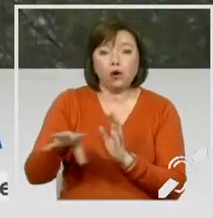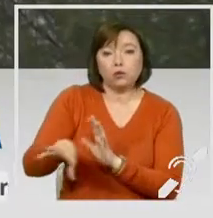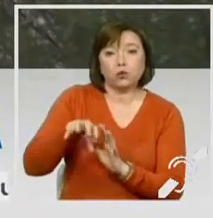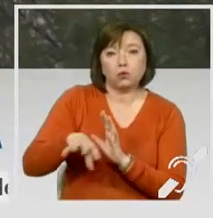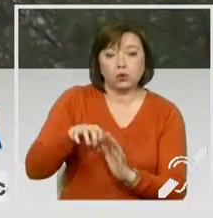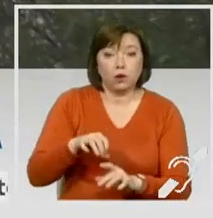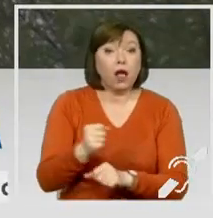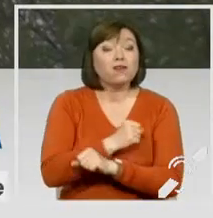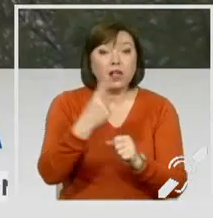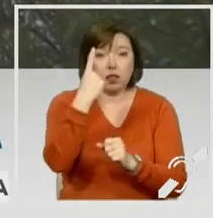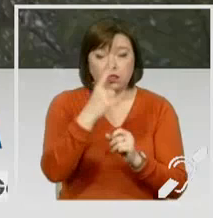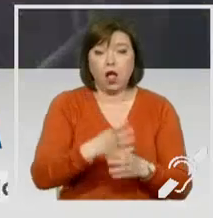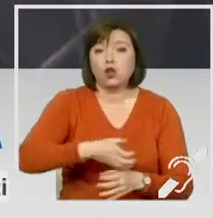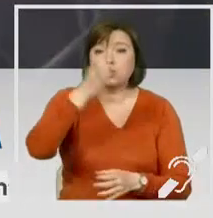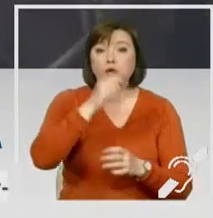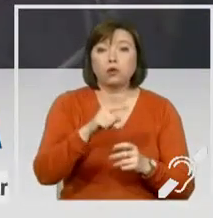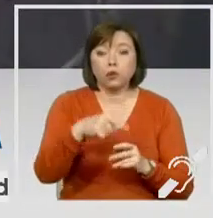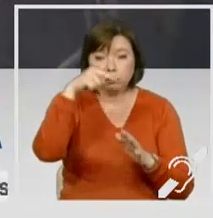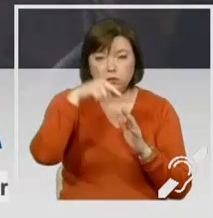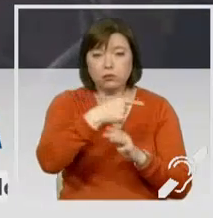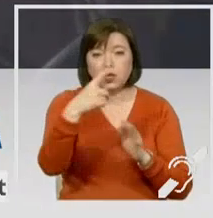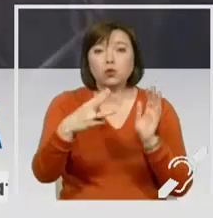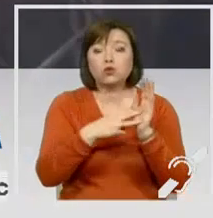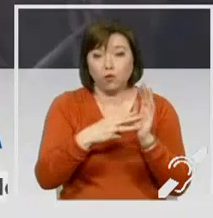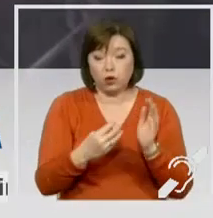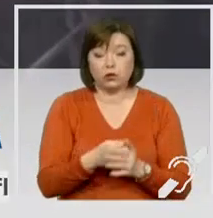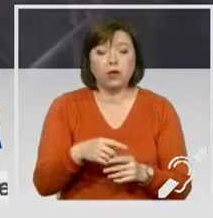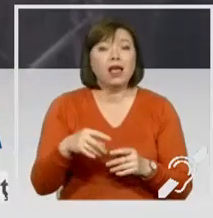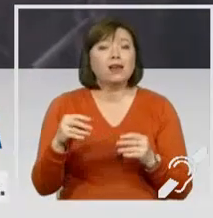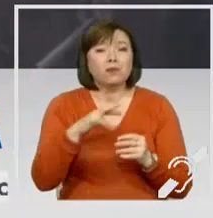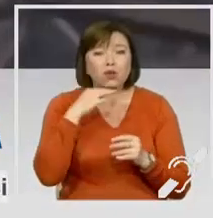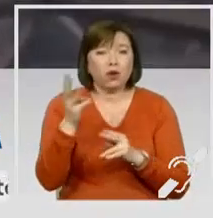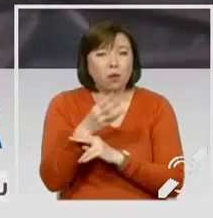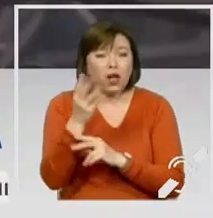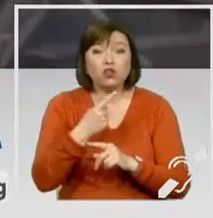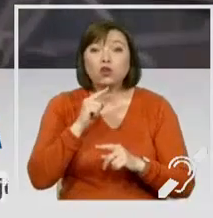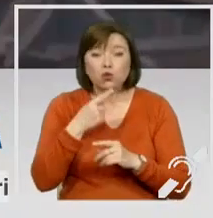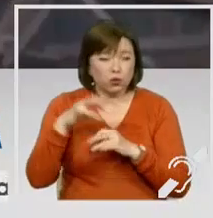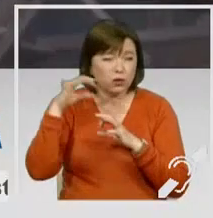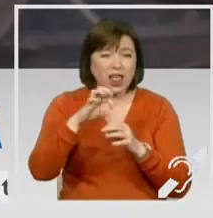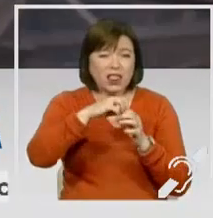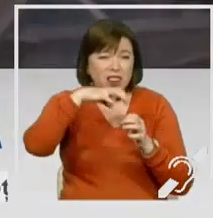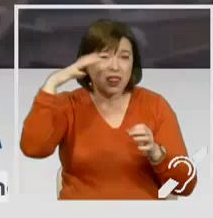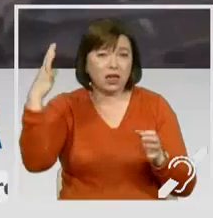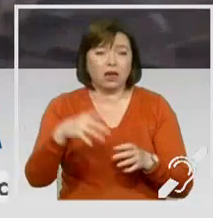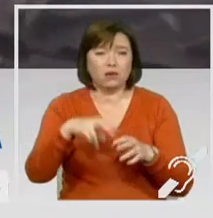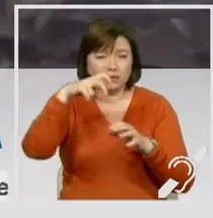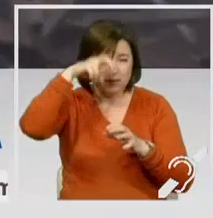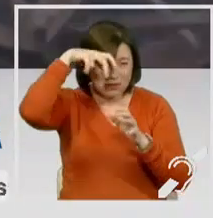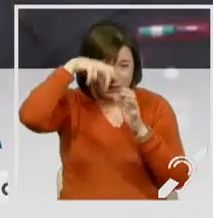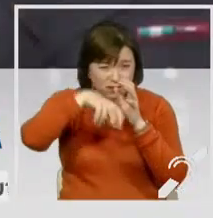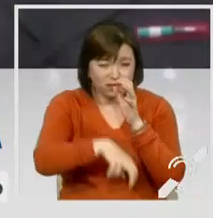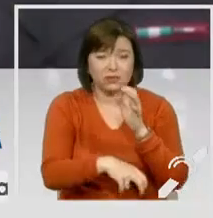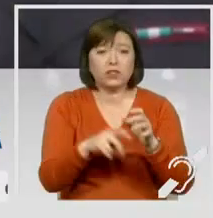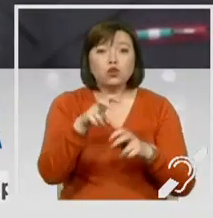A explodat o turbină la nivelul minus 8. Zeci de pompieri au intervenit cu dificultate din cauza fumului dens, coborând cu butelii de oxigen